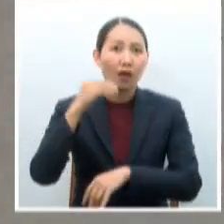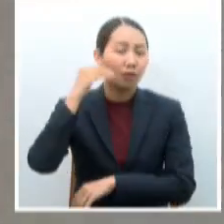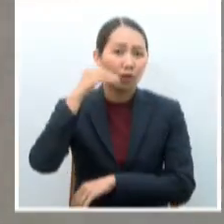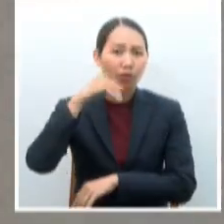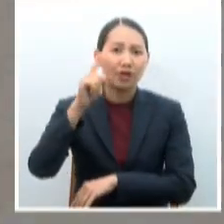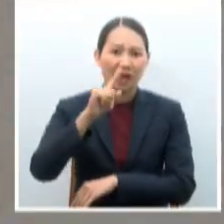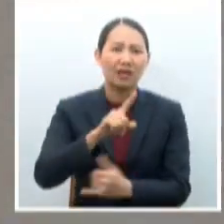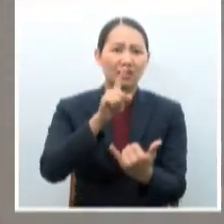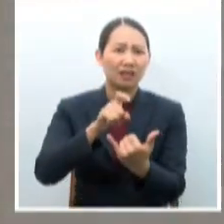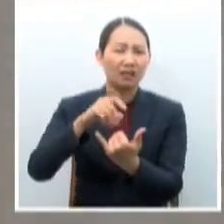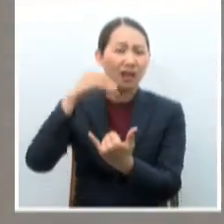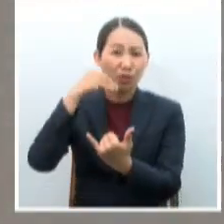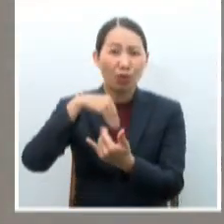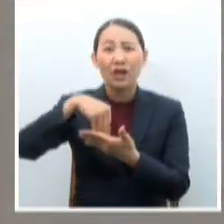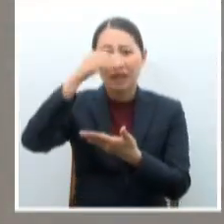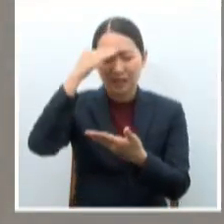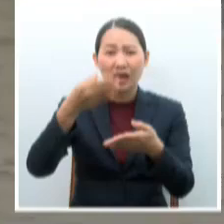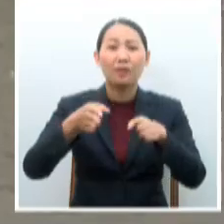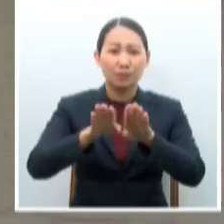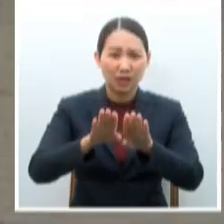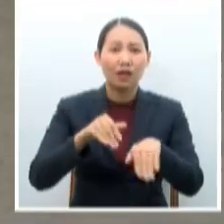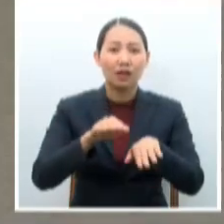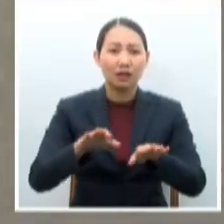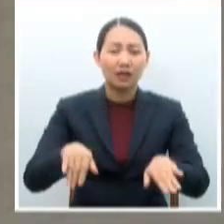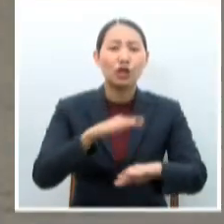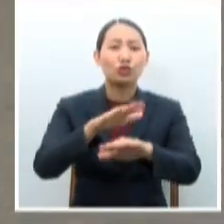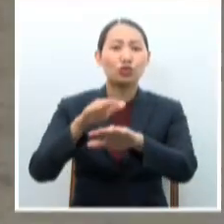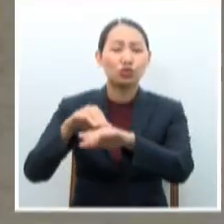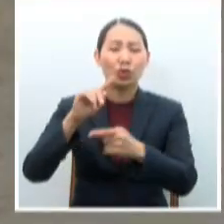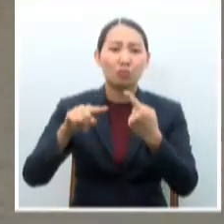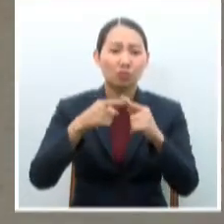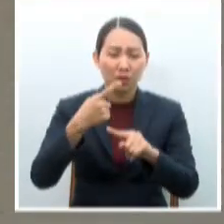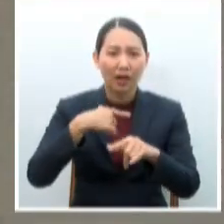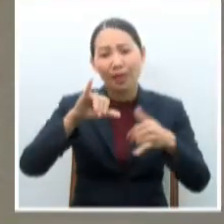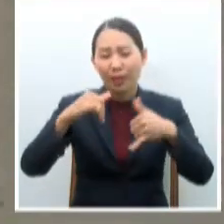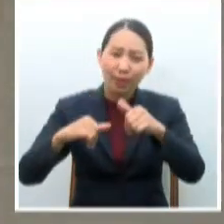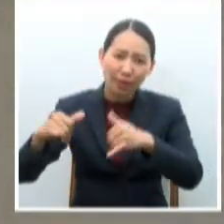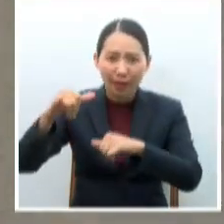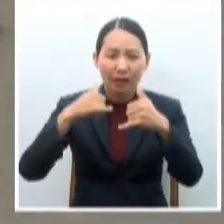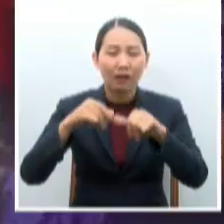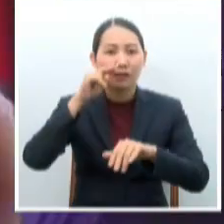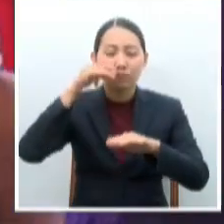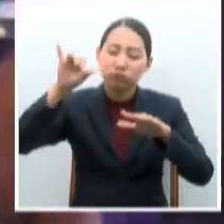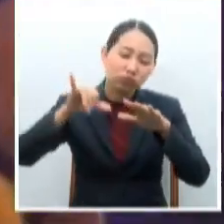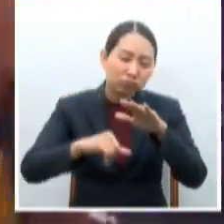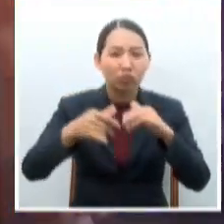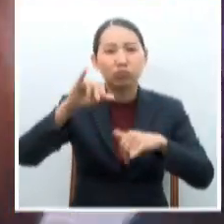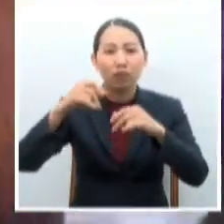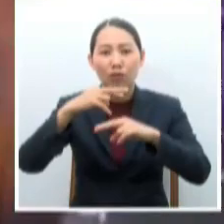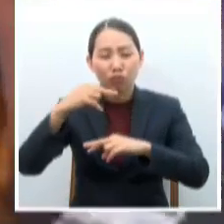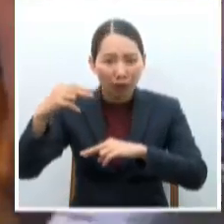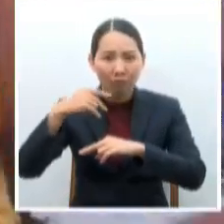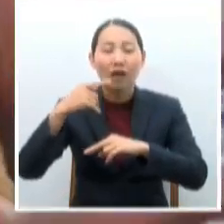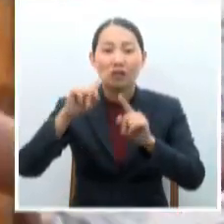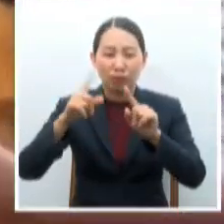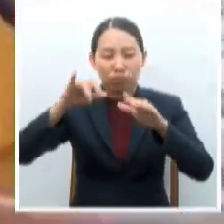าคเรียนฤดูร้อนจากการชวนกันไปเล่นน้ำของเด็กๆและวิธีที่จะป้องกันเด็กจมน้ำได้คือสถานศึกษาจะต้อง